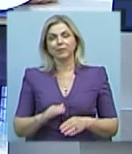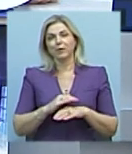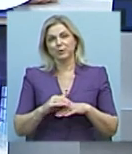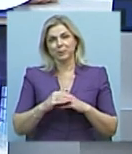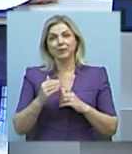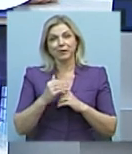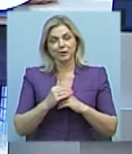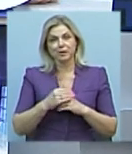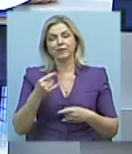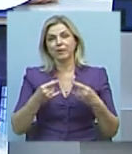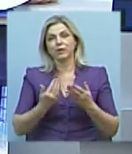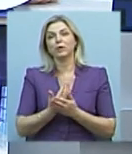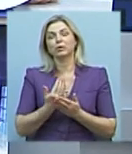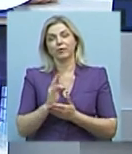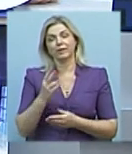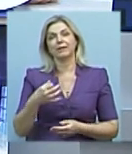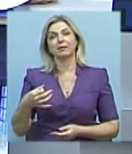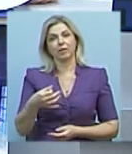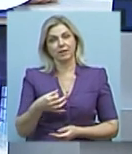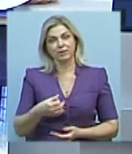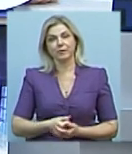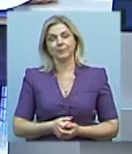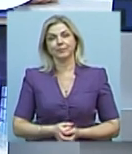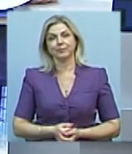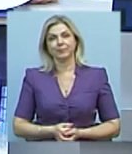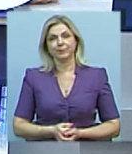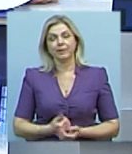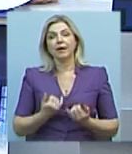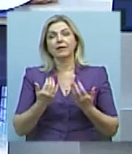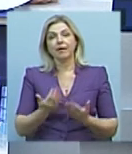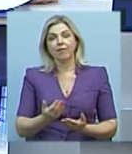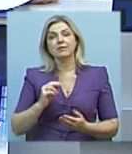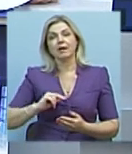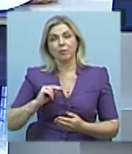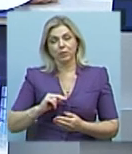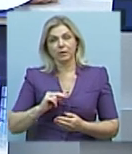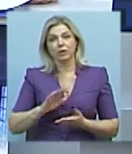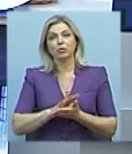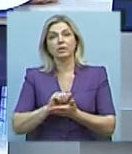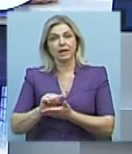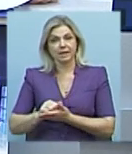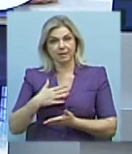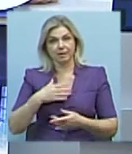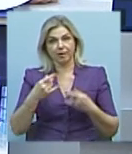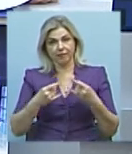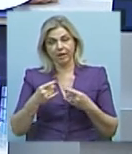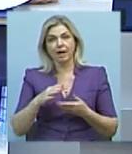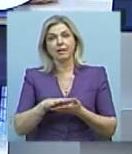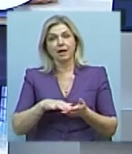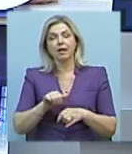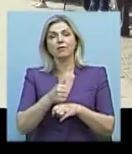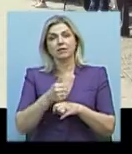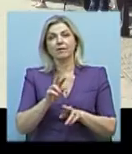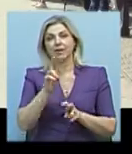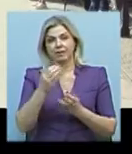Доброго вечора. В ефірі телевізійні новини Миколаївщини. В студії для вас сьогодні працює Генія Голубова. І далі коротко про основні теми випуску.